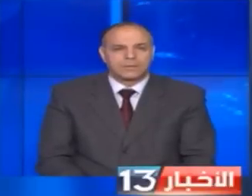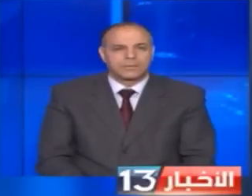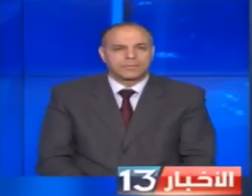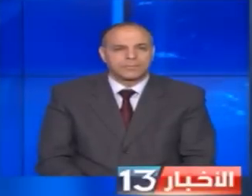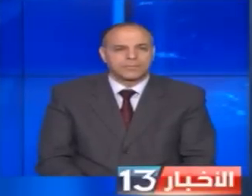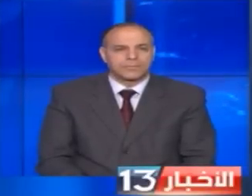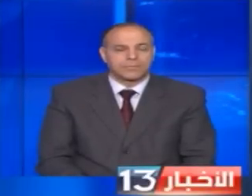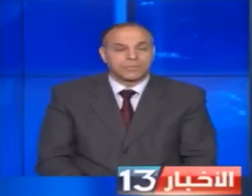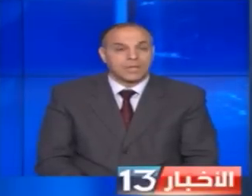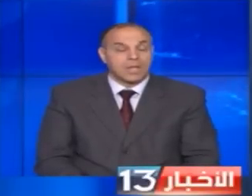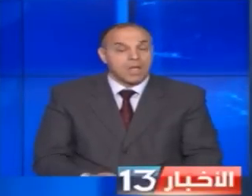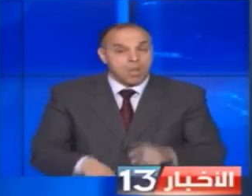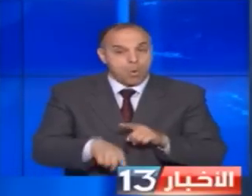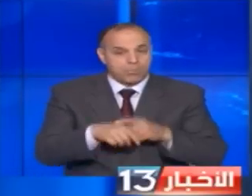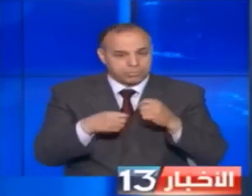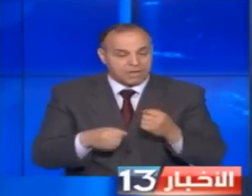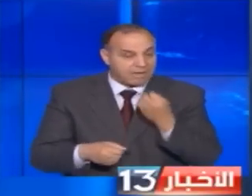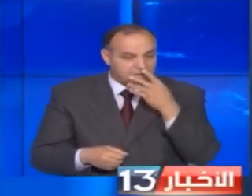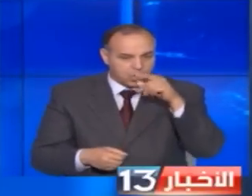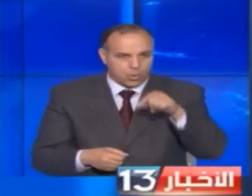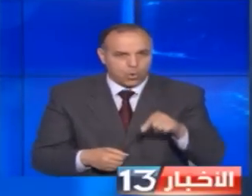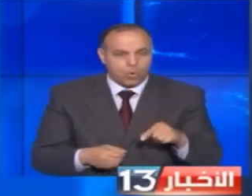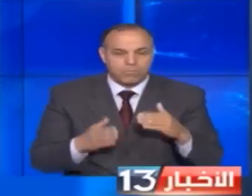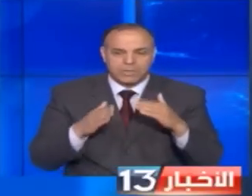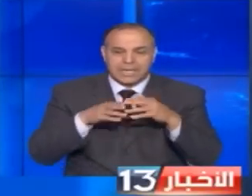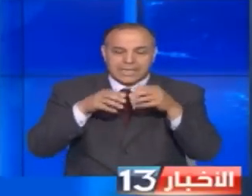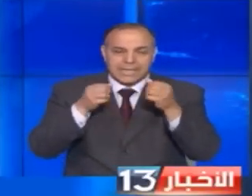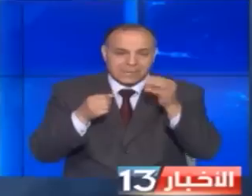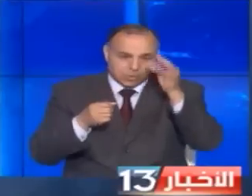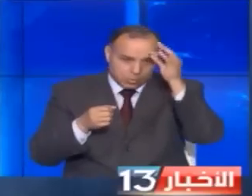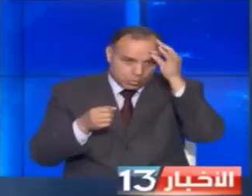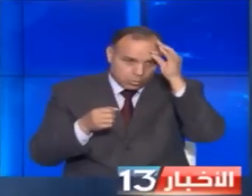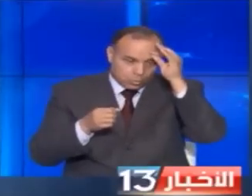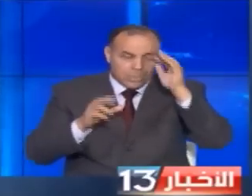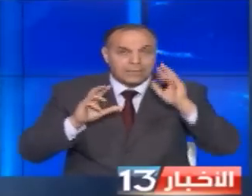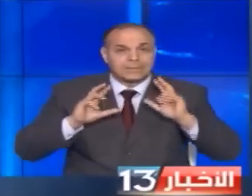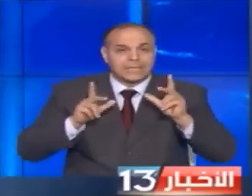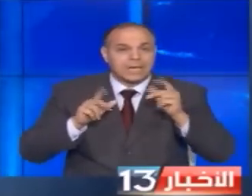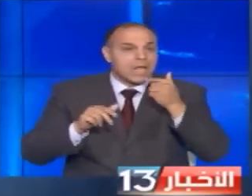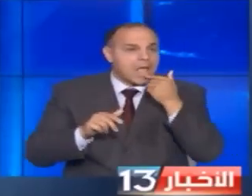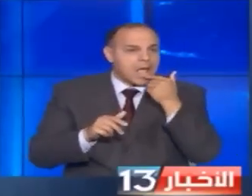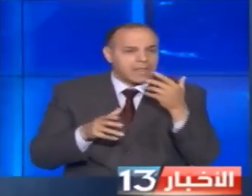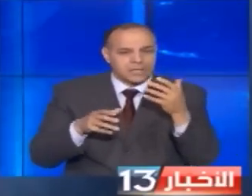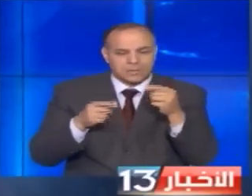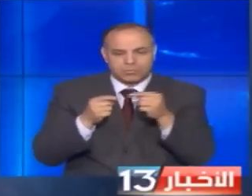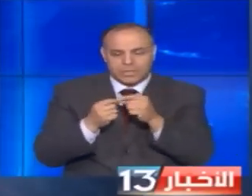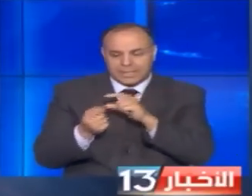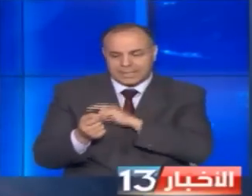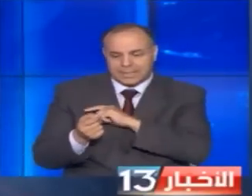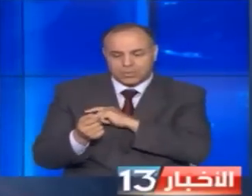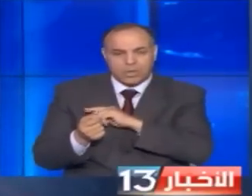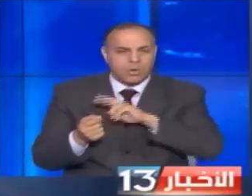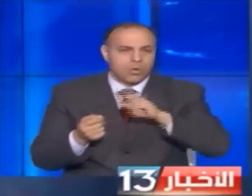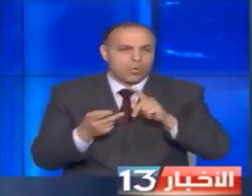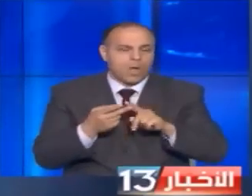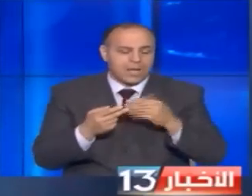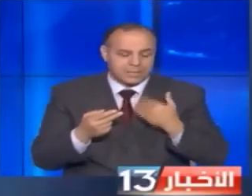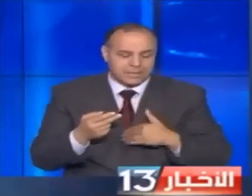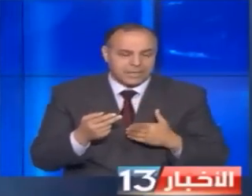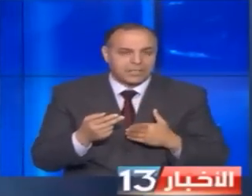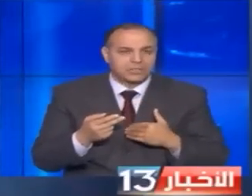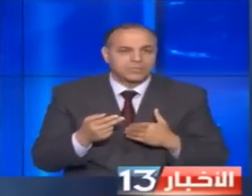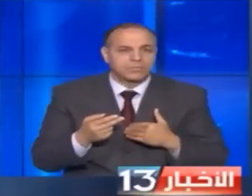سيكون الموعد عشيه اليوم ع نهائي كاس تونس للكره الطائره والذي سيجمع النجم الرياضي الساحلي بالترجي الرياضي